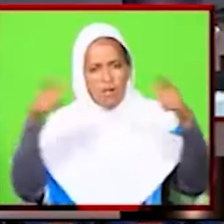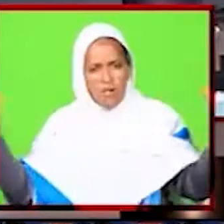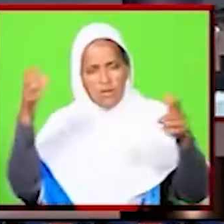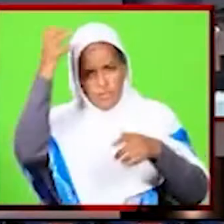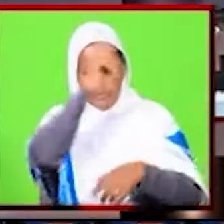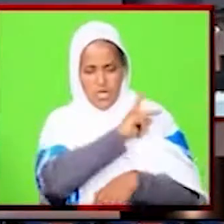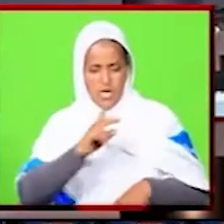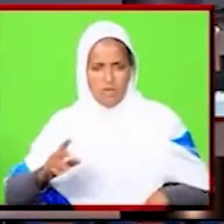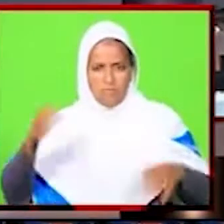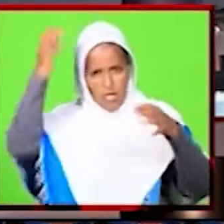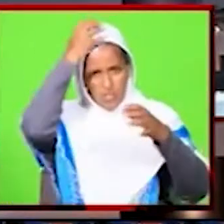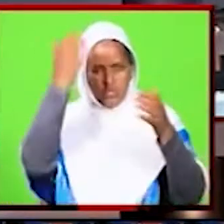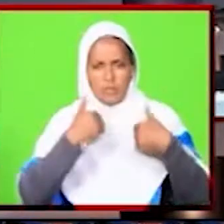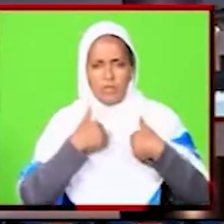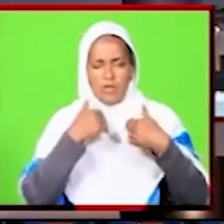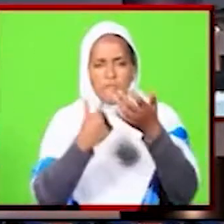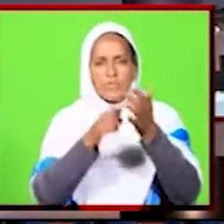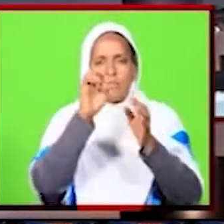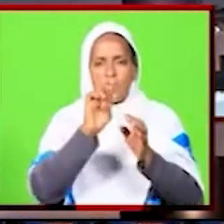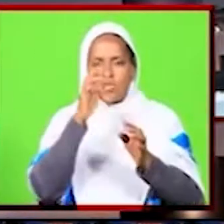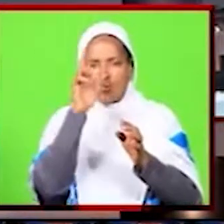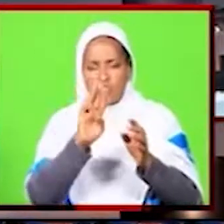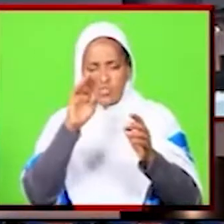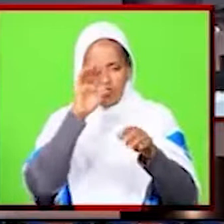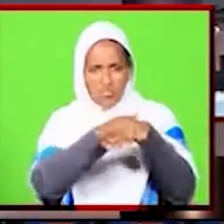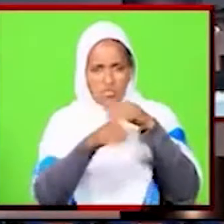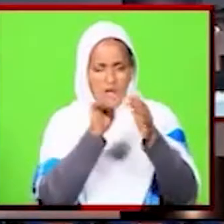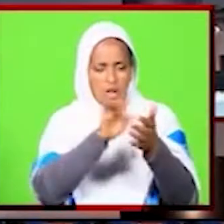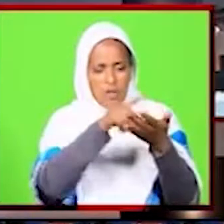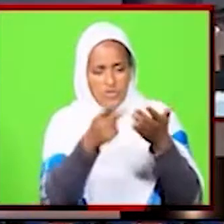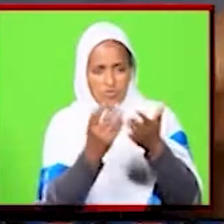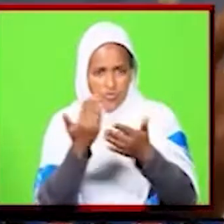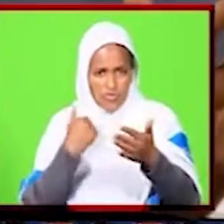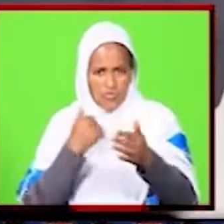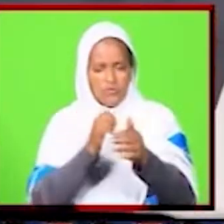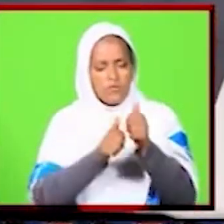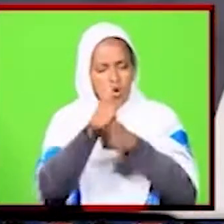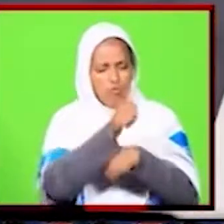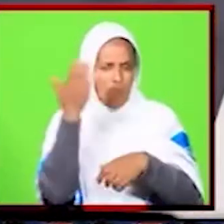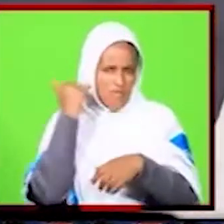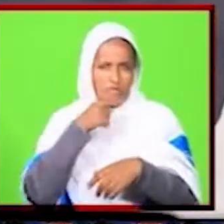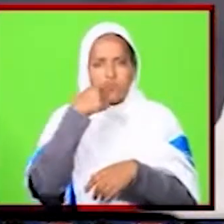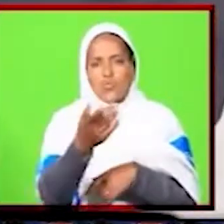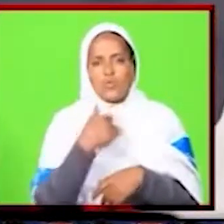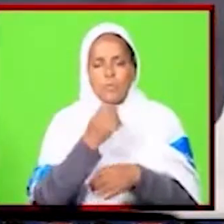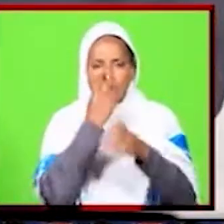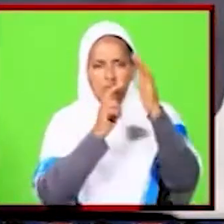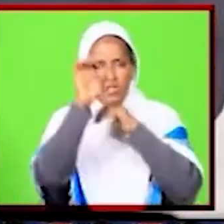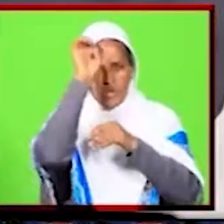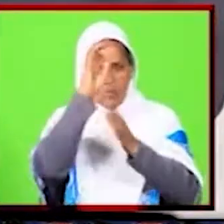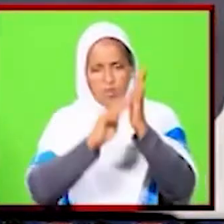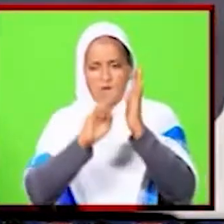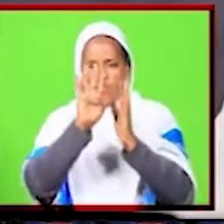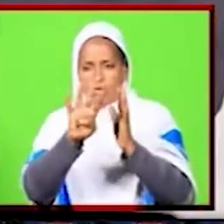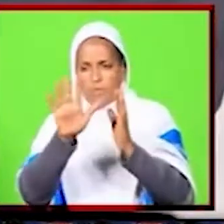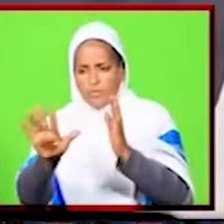ገናና ሀገር ገናና መንግስት ነበረች። ባቢሎን በሜዶናዊ በቂሮስ እጅ እንደምትወድቅ ቀድሞ ከመጥፋቷ ብዙ ዓመት ቀድሞ ተነግሮ ነበር።